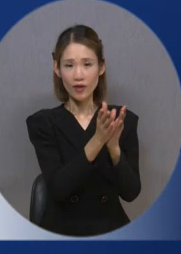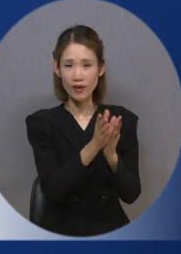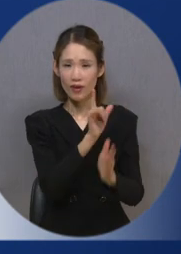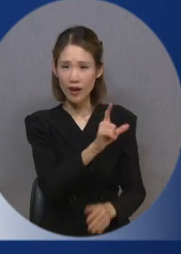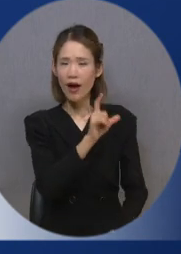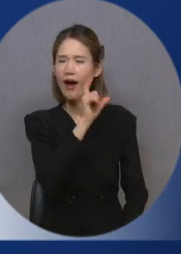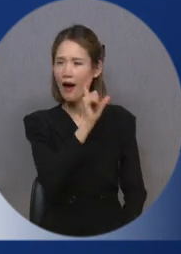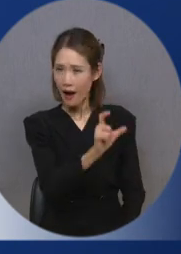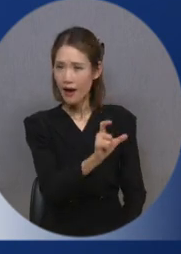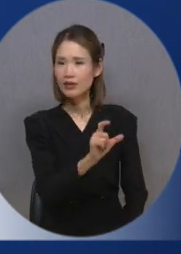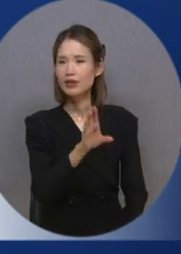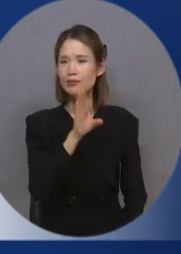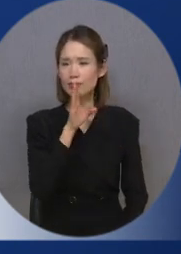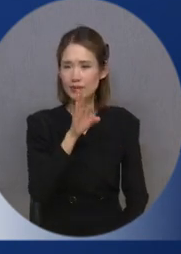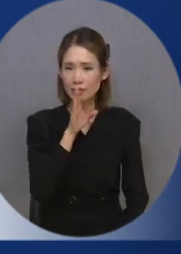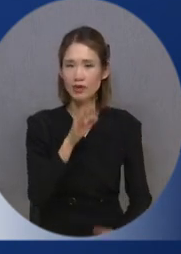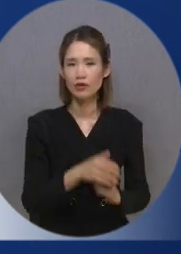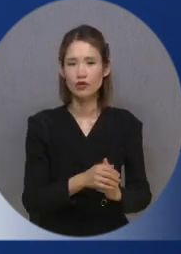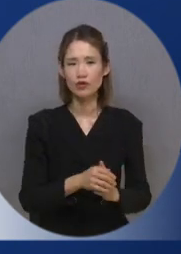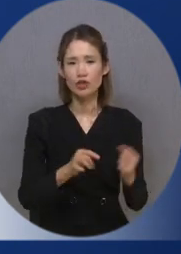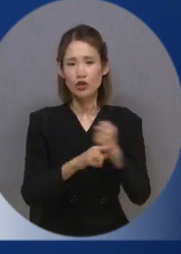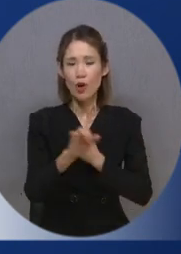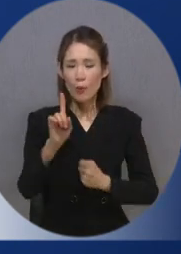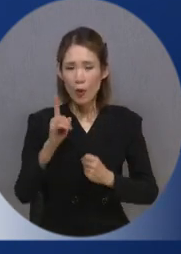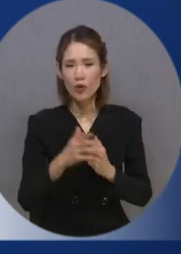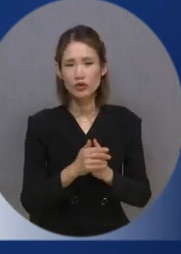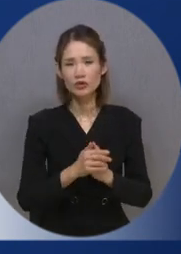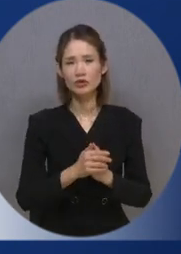강자가 되셨다고 생각합니다. 왜냐하면